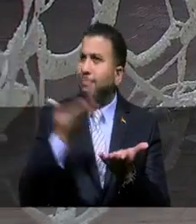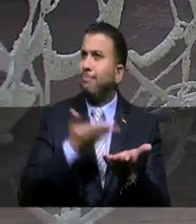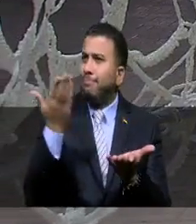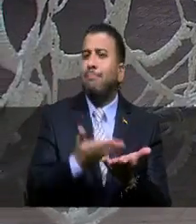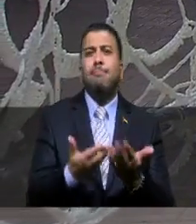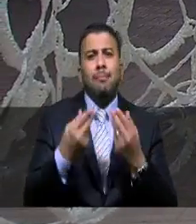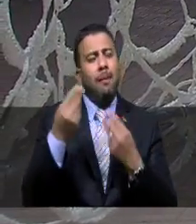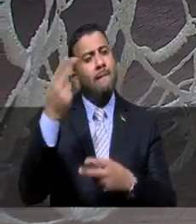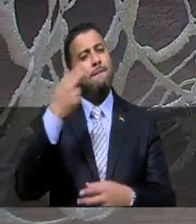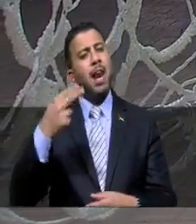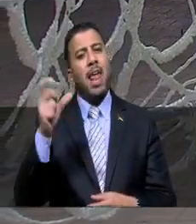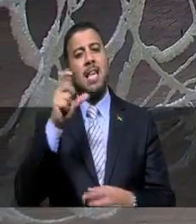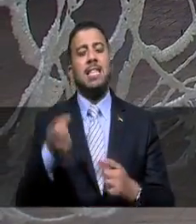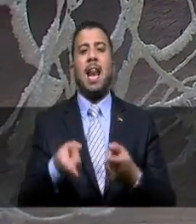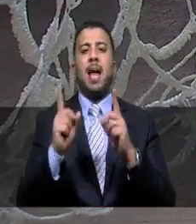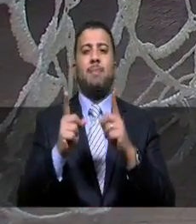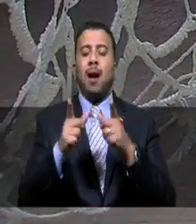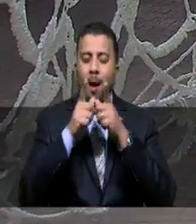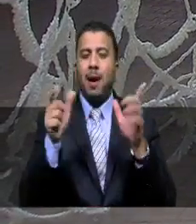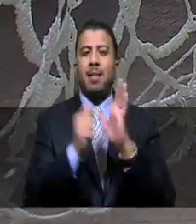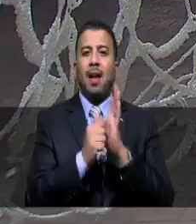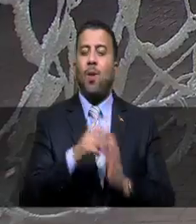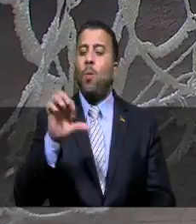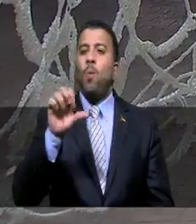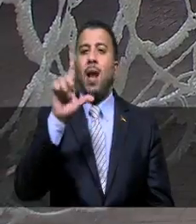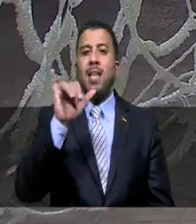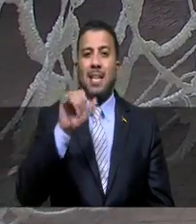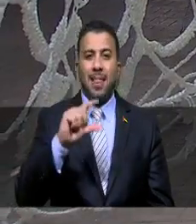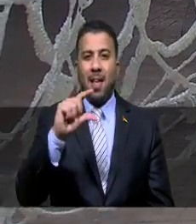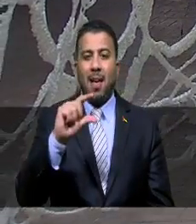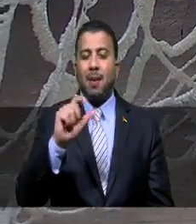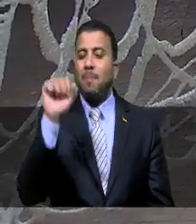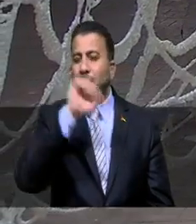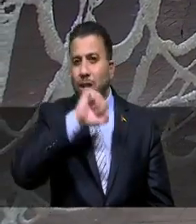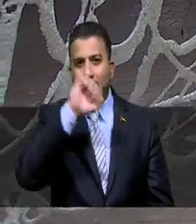هذا الفن الإسلامي. لأخبار الدار وليد عارف من الشارقة.